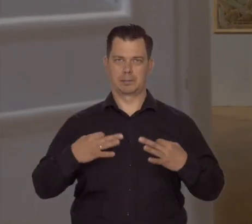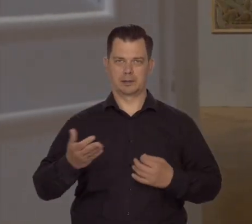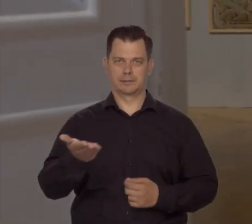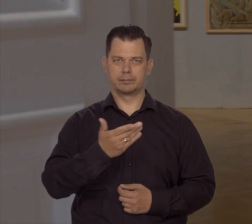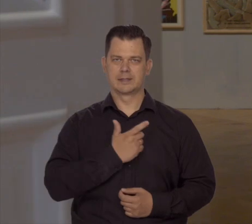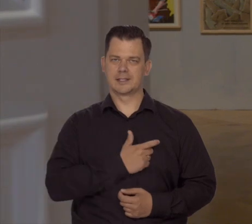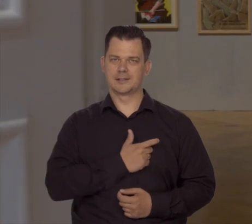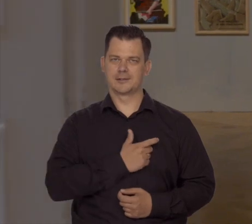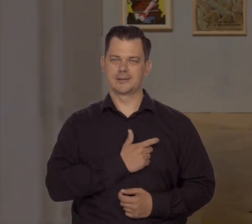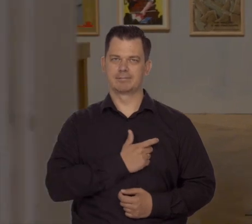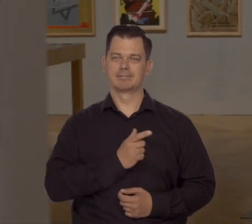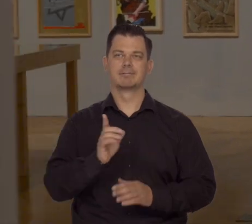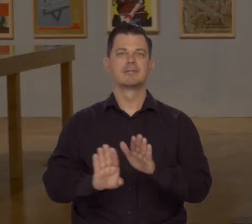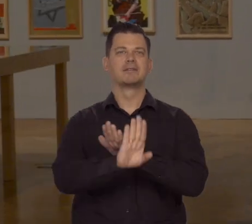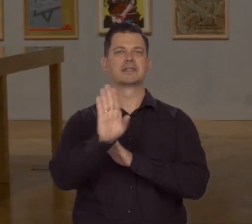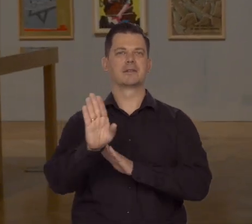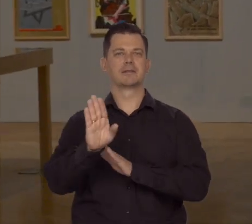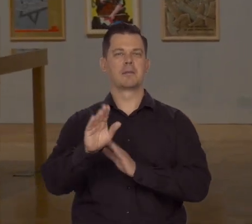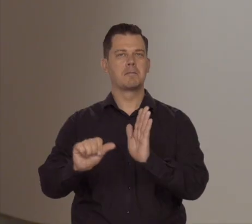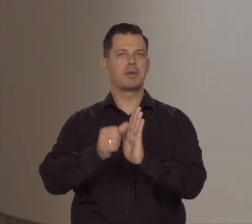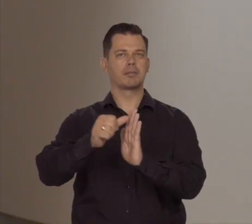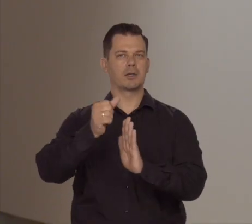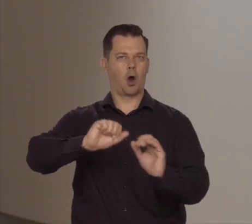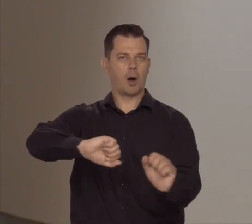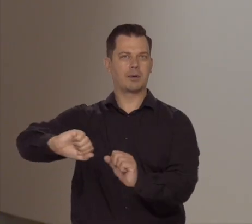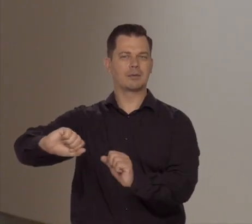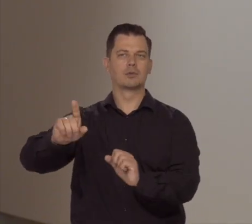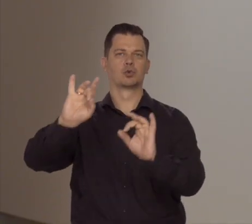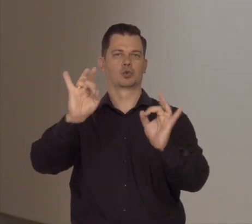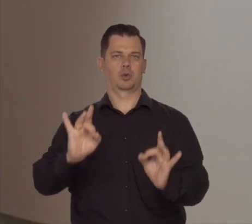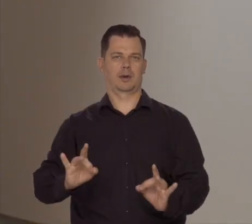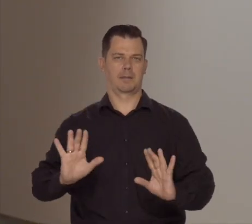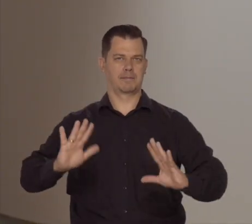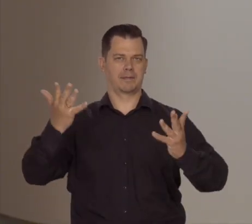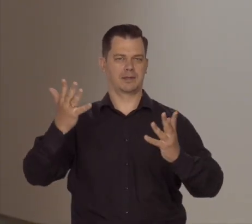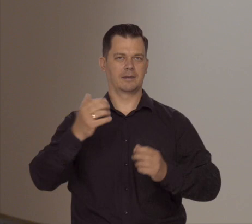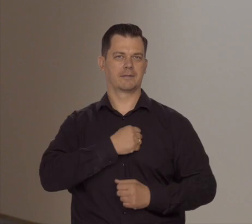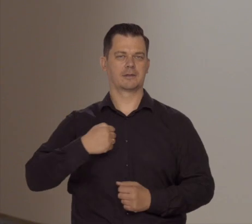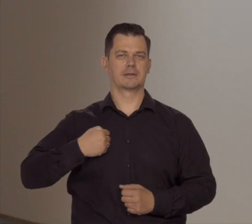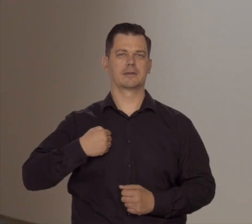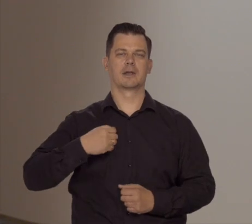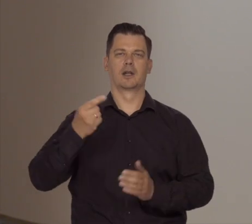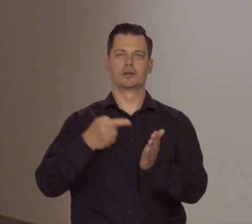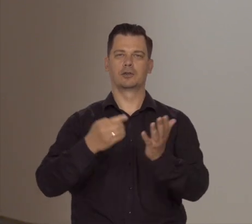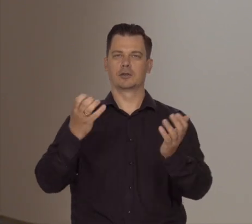Witam Państwa serdecznie na wystawie Pomniki oporu – sztuka wobec powstania w getcie warszawskim